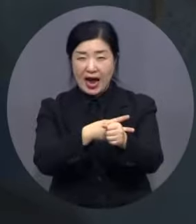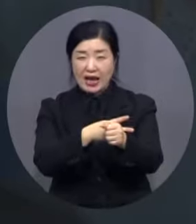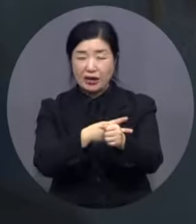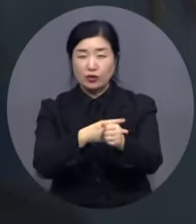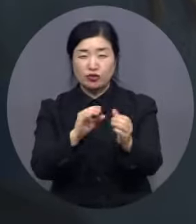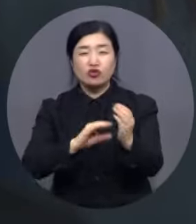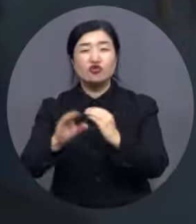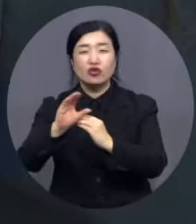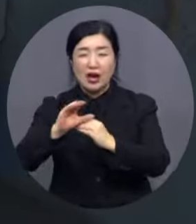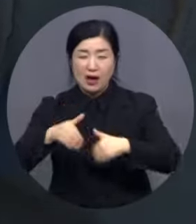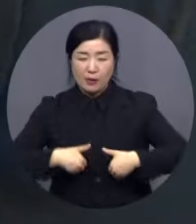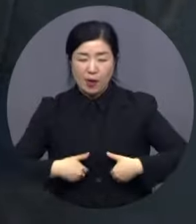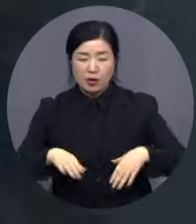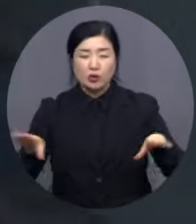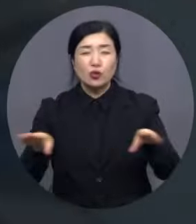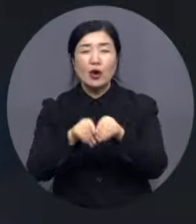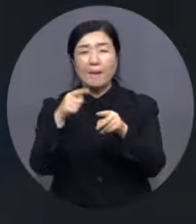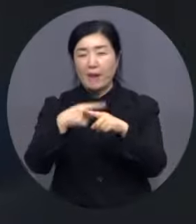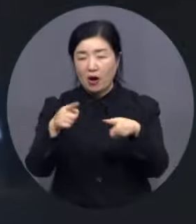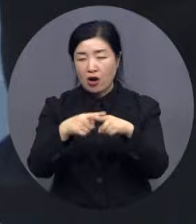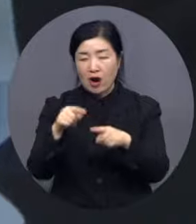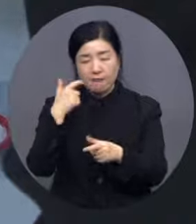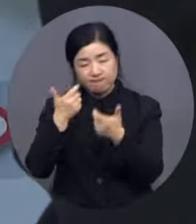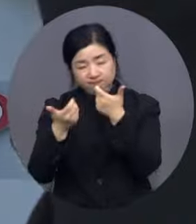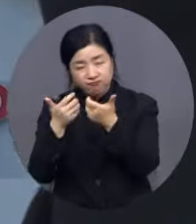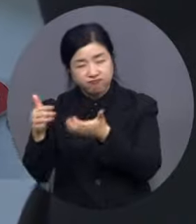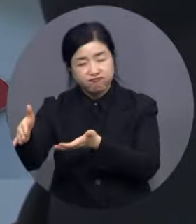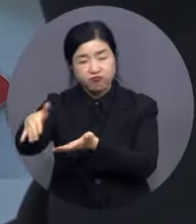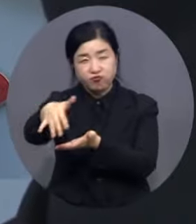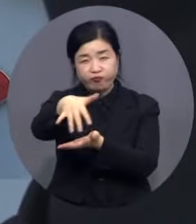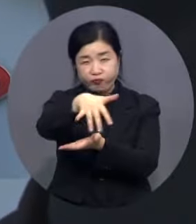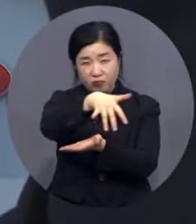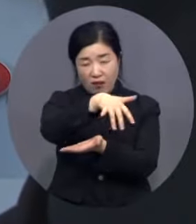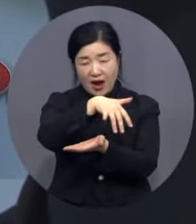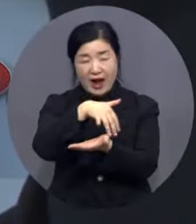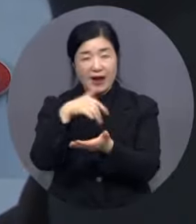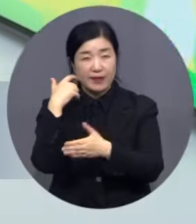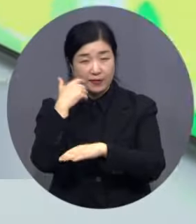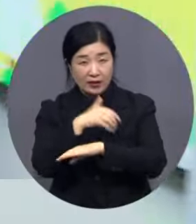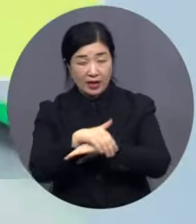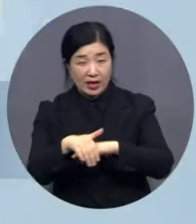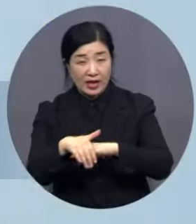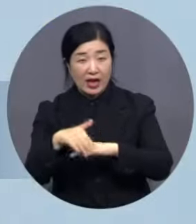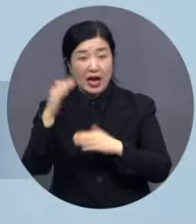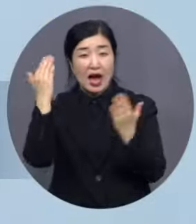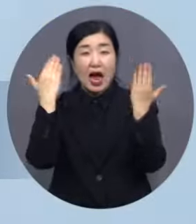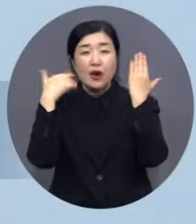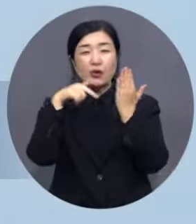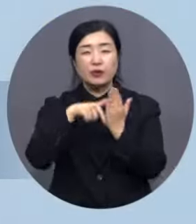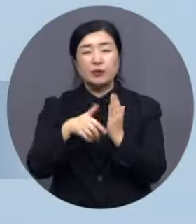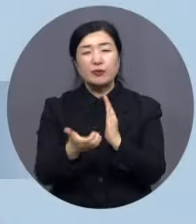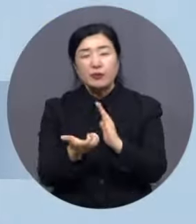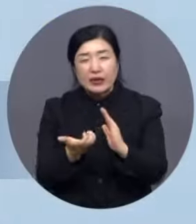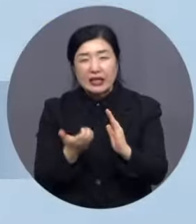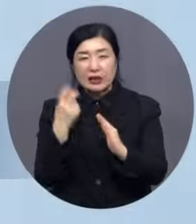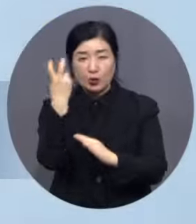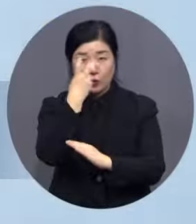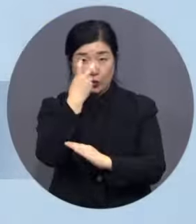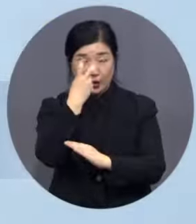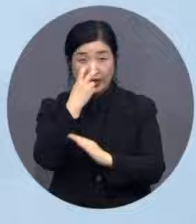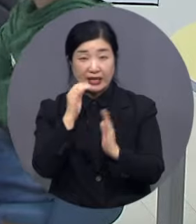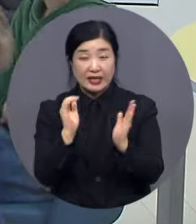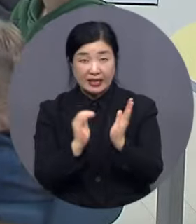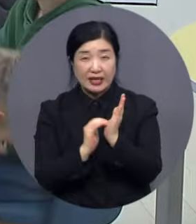중간 평가도 하고 설문도 하고 이렇게 해서 또 확대할 필요가 있으면 또 학교에 이제 사전적으로 좀 조사를